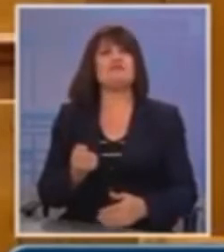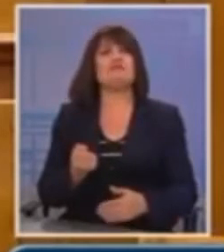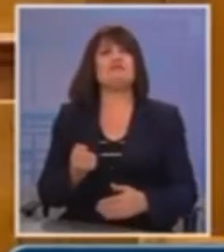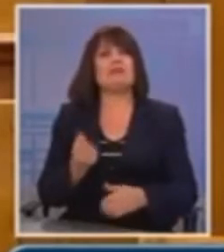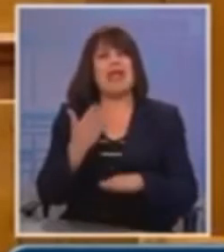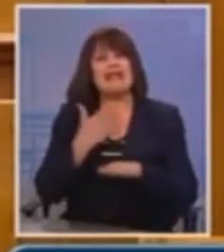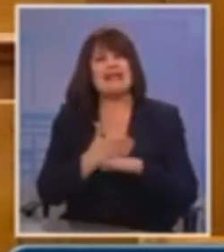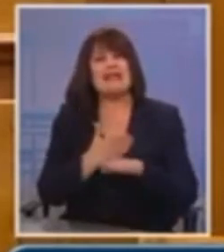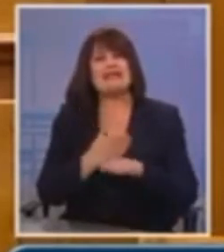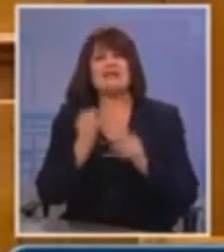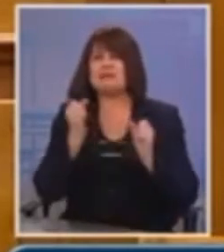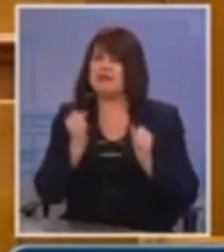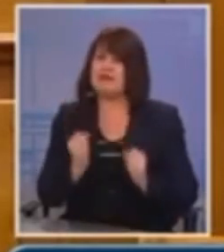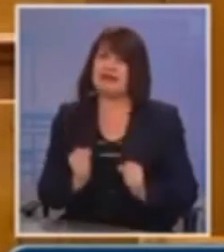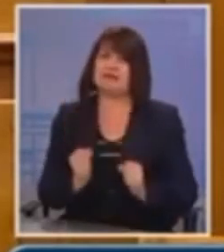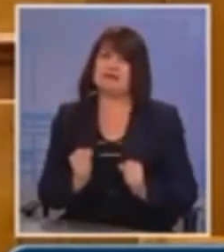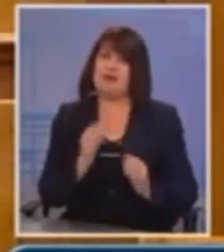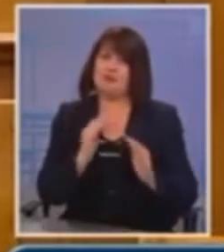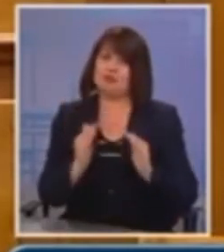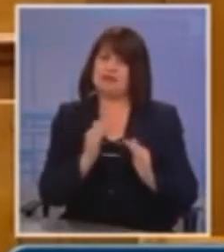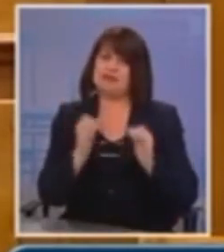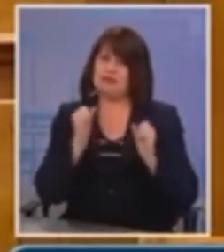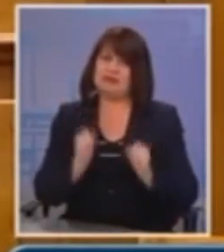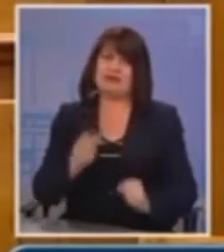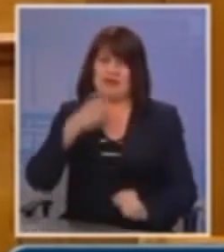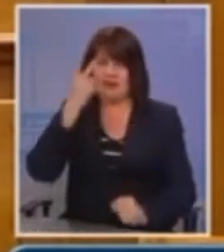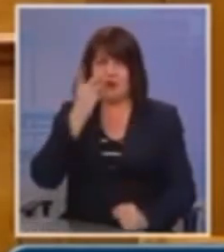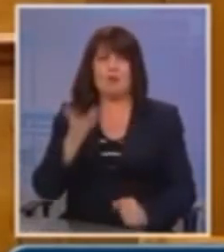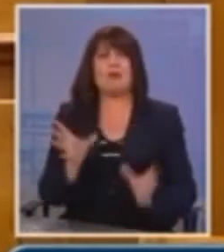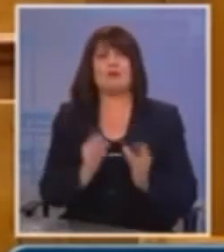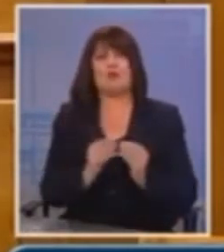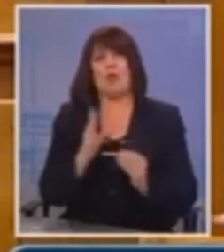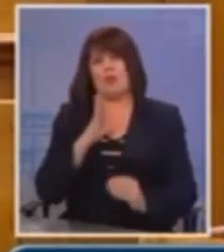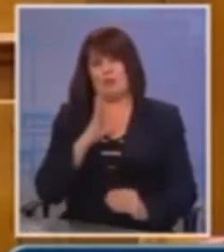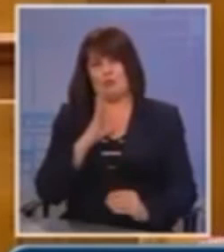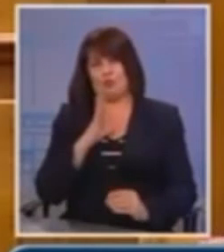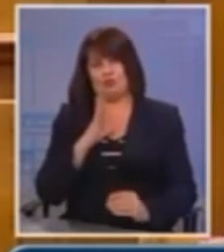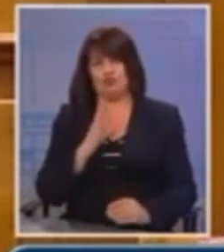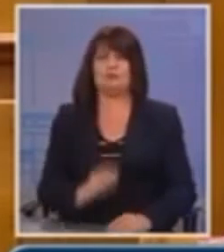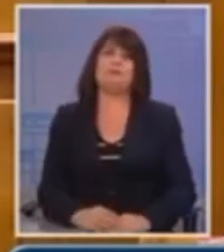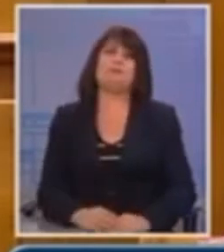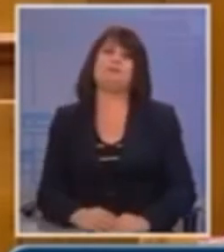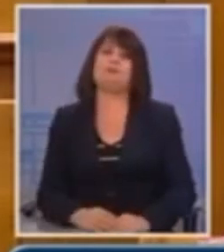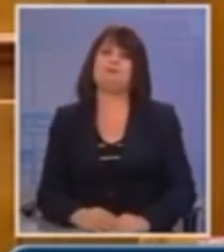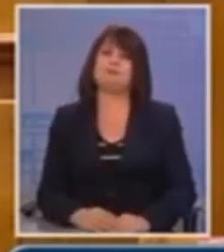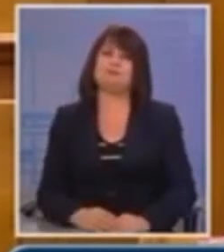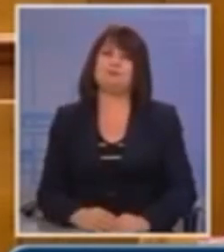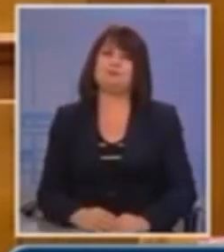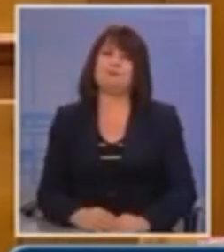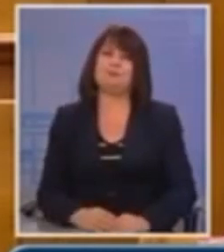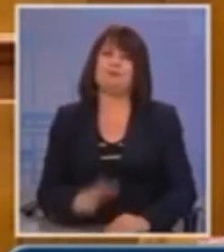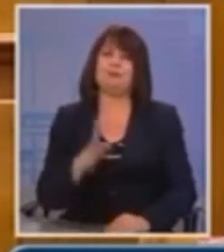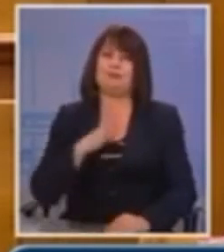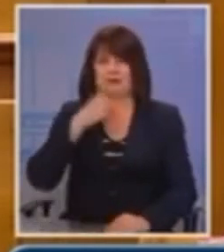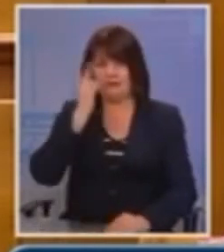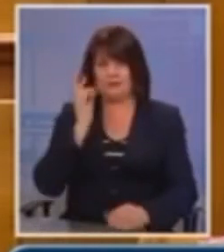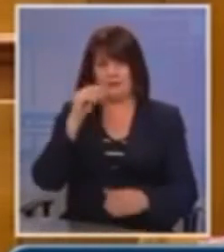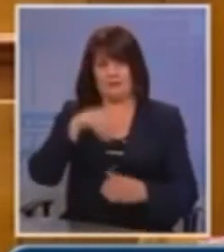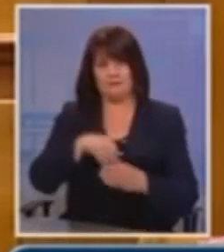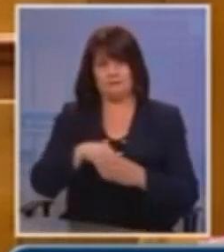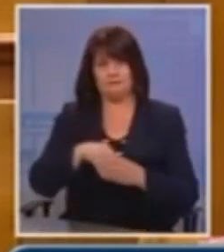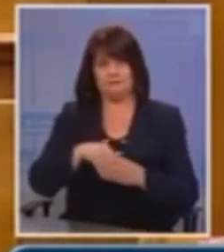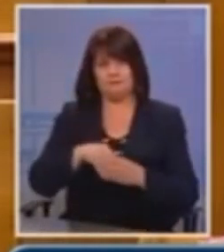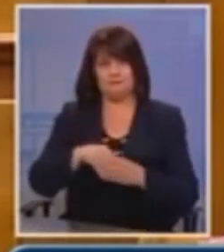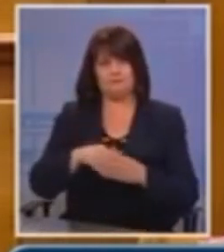των θεμελιωδών δικαιωμάτων του ανθρώπου, ανάμεσα στα οποία, κατά την